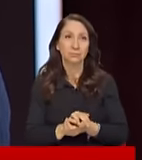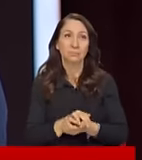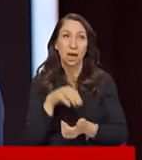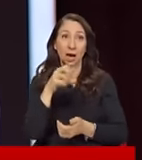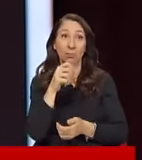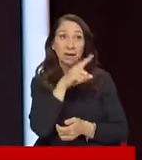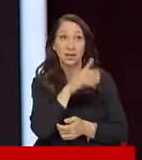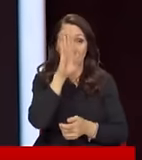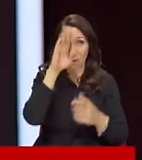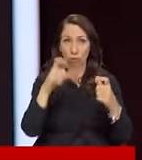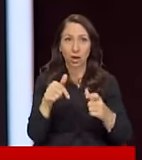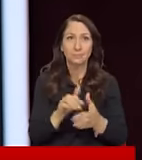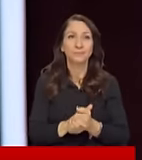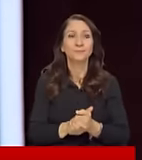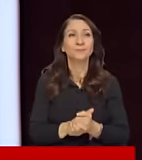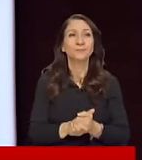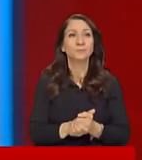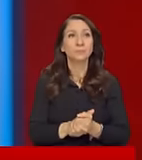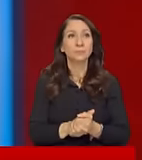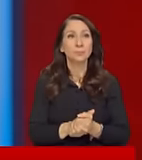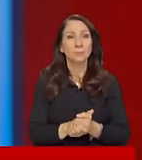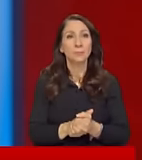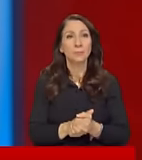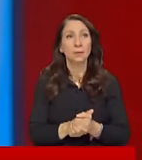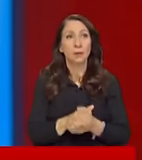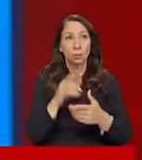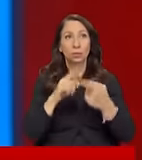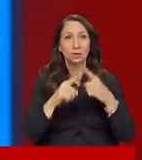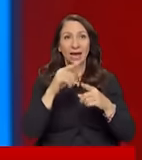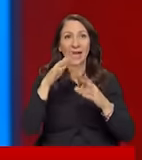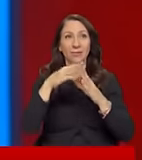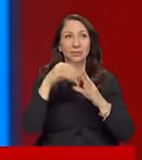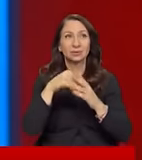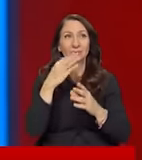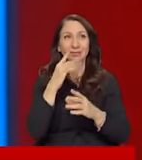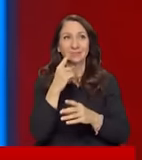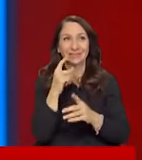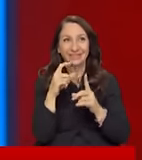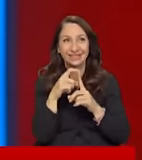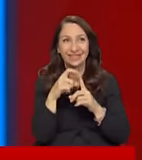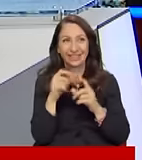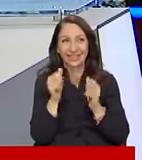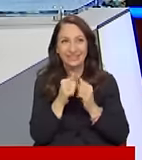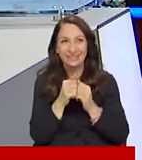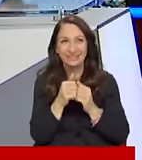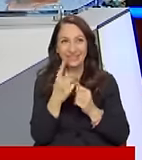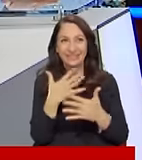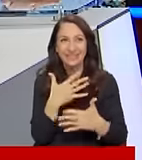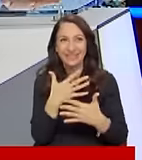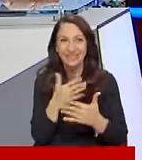AK Parti'ye İstanbul'da. Şimdi siyaset evimizde yok dediniz. Pardon, dile yanında biraz